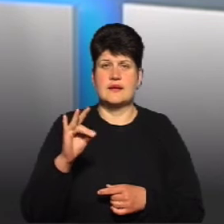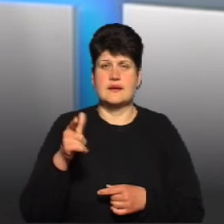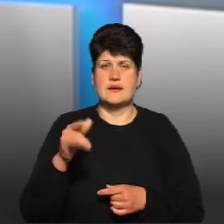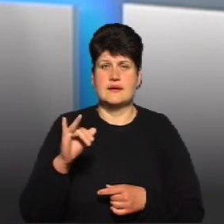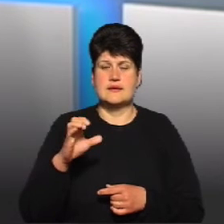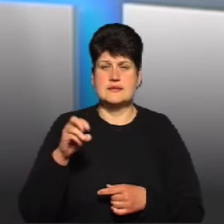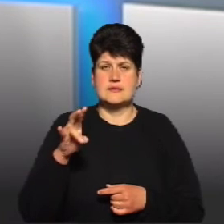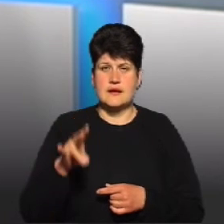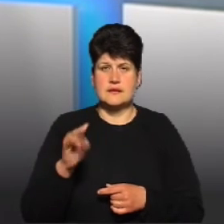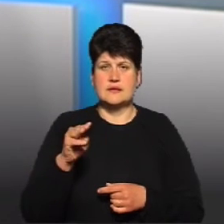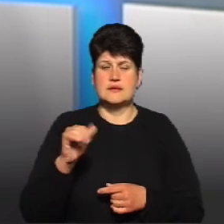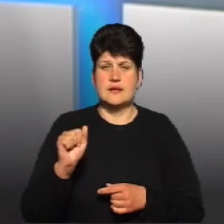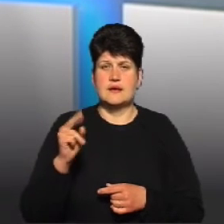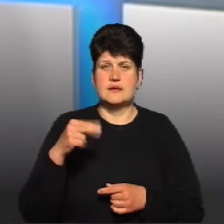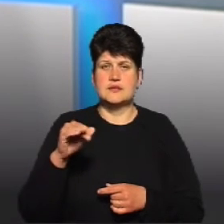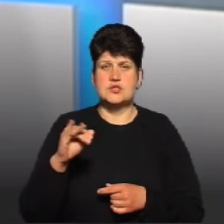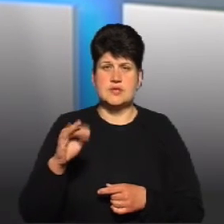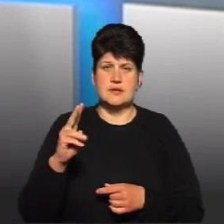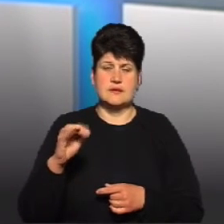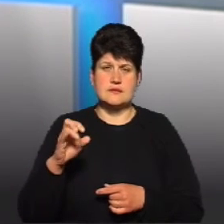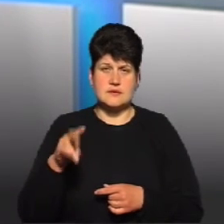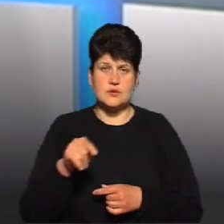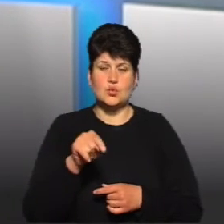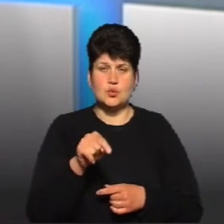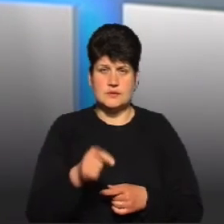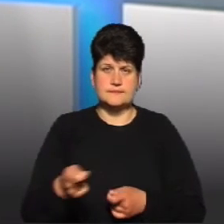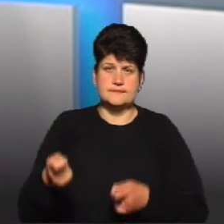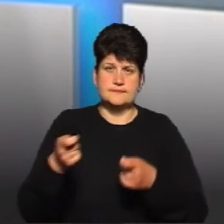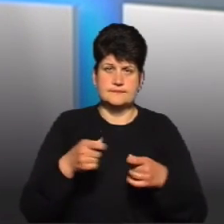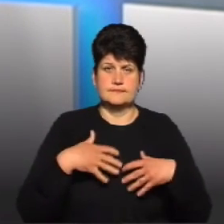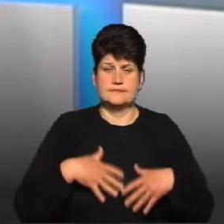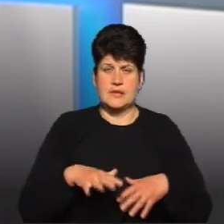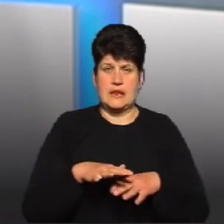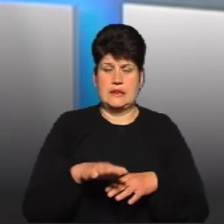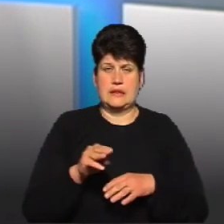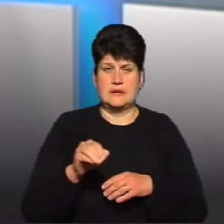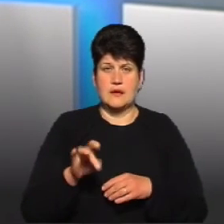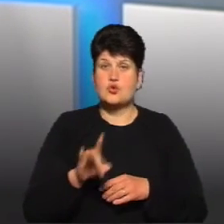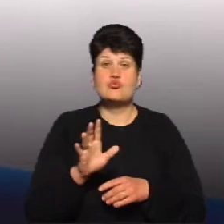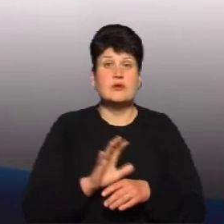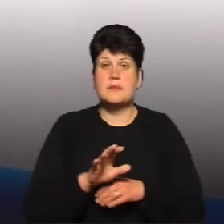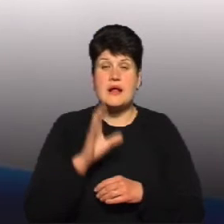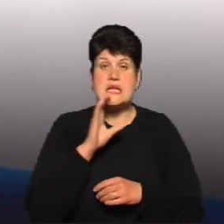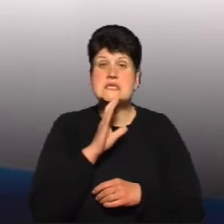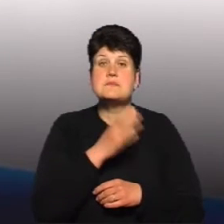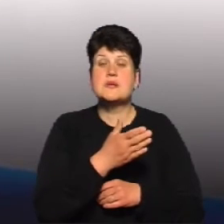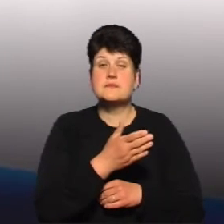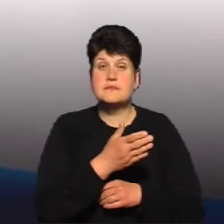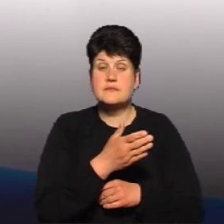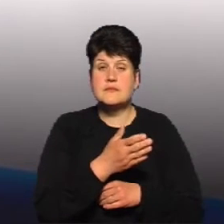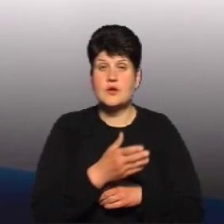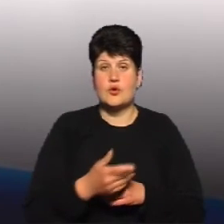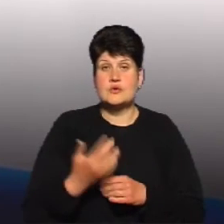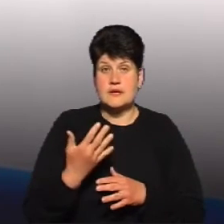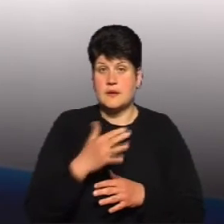цьому регіоні локалізували кримських татар. Чому їх не вивезли в Сибір? Так, то оскільки жителів Західної України